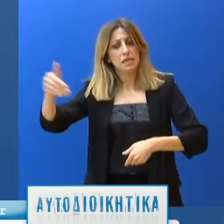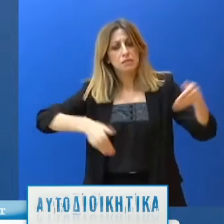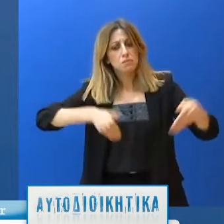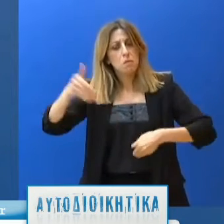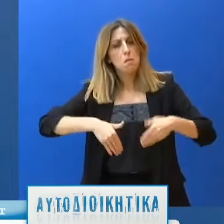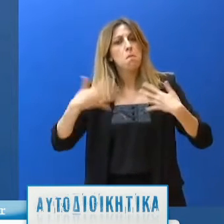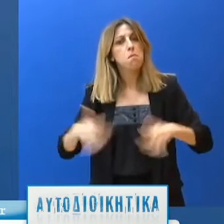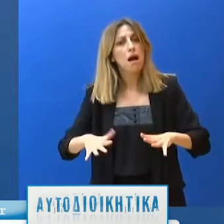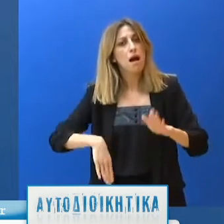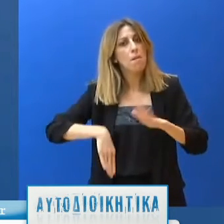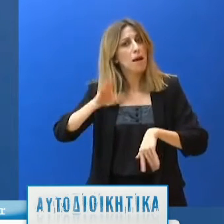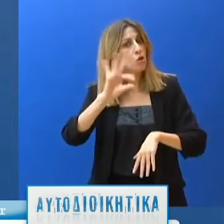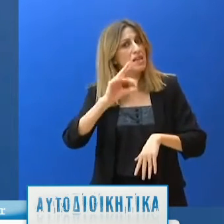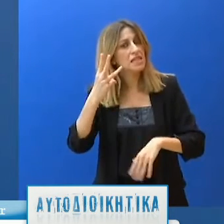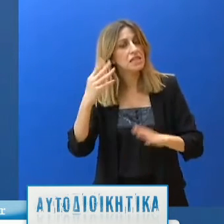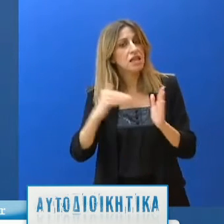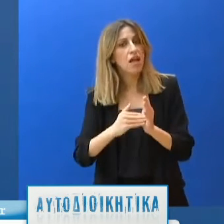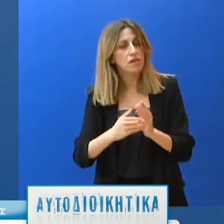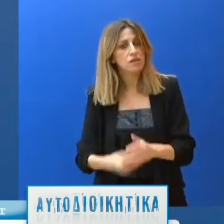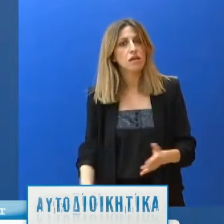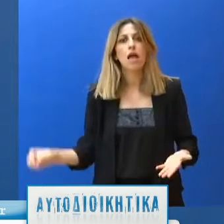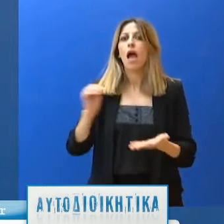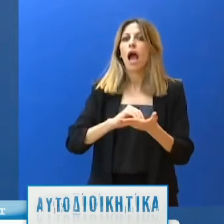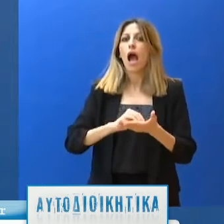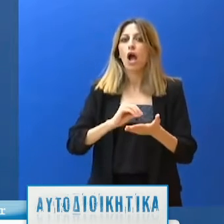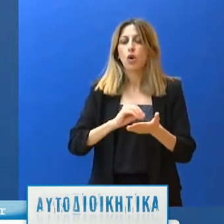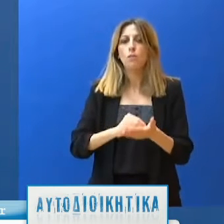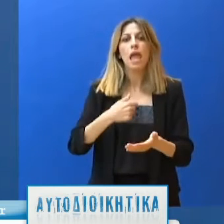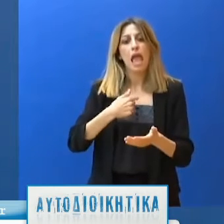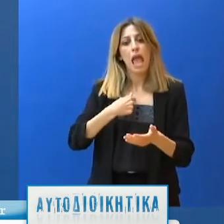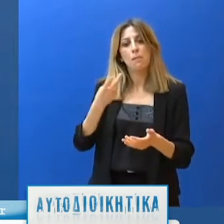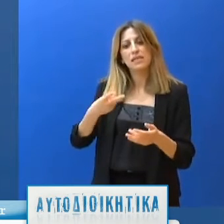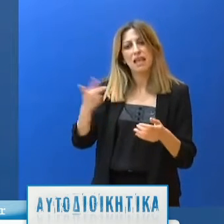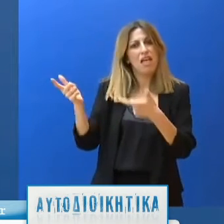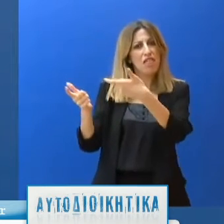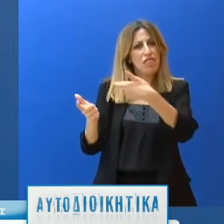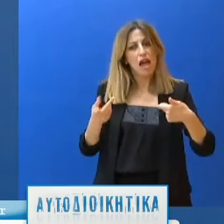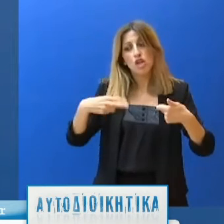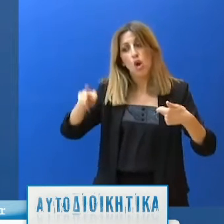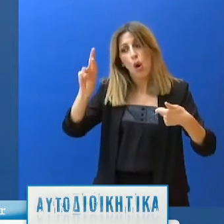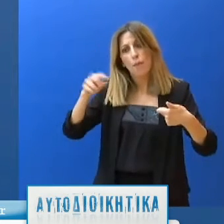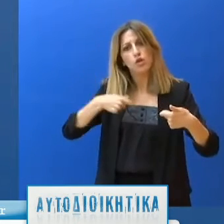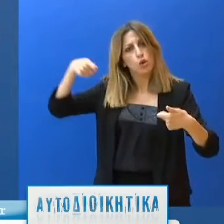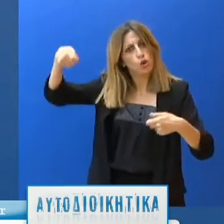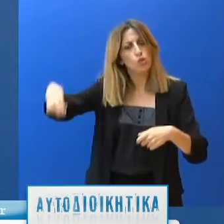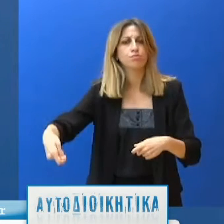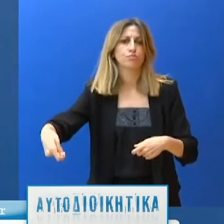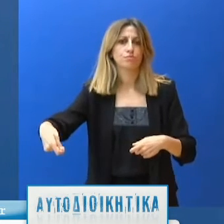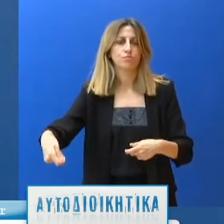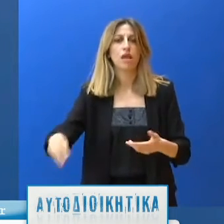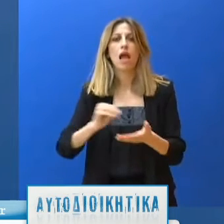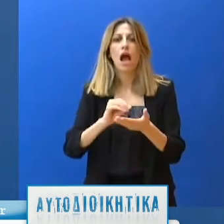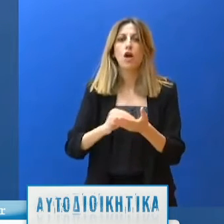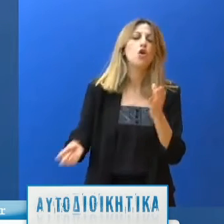τους. Προχωρά τα εργαλεία της επιδότησης επιτοκίου, των εγκυδοτικών μηχανισμών και της διαμόρφωσης ενός νέου θεσμικού